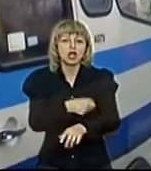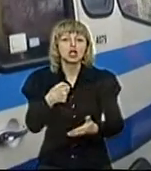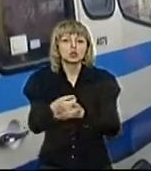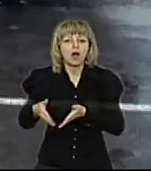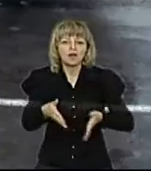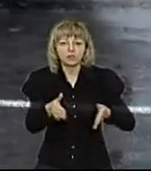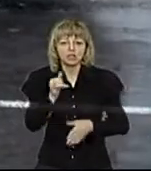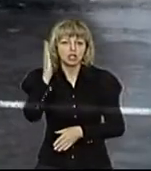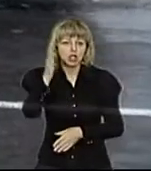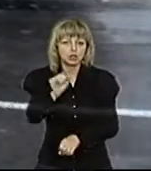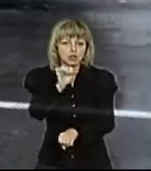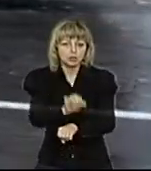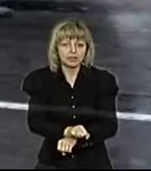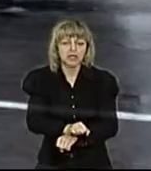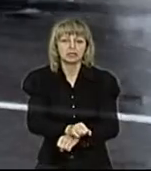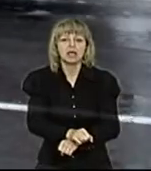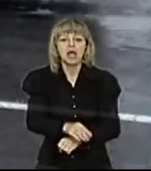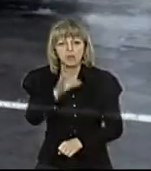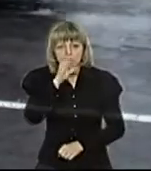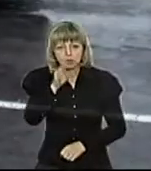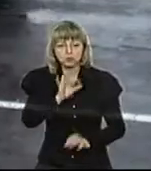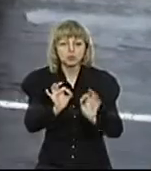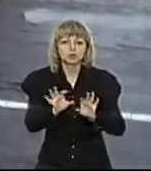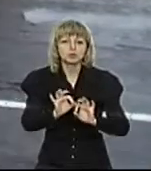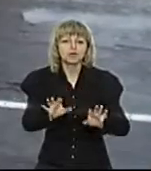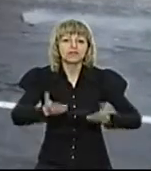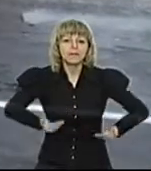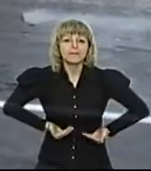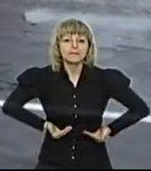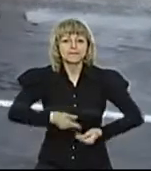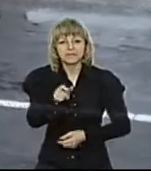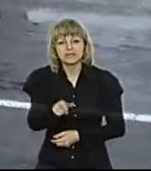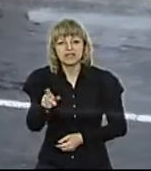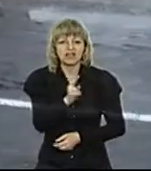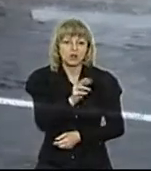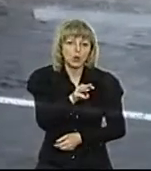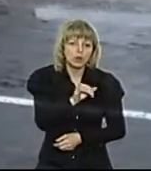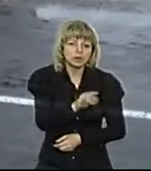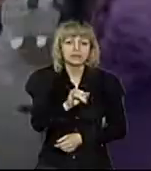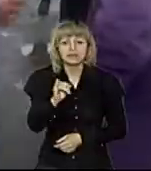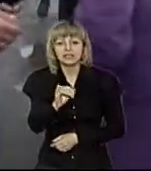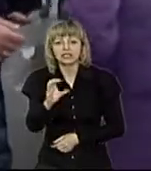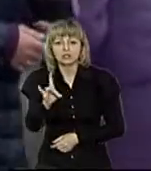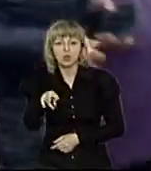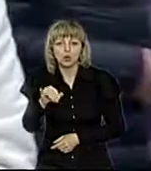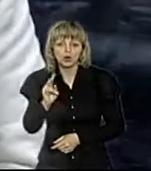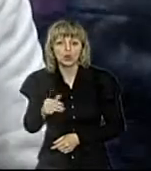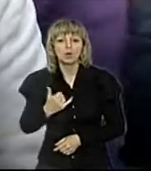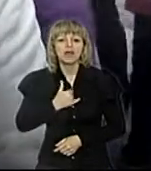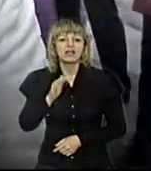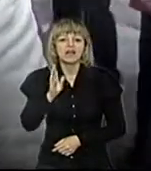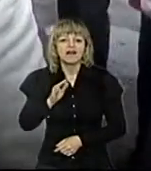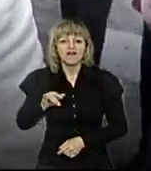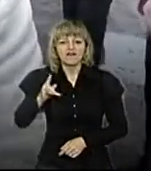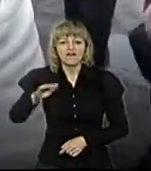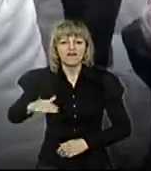і зупиняти попутну маршрутку, розповідають місцеві Валентина Котік і Ольга Сролік. У мене внук хворий.